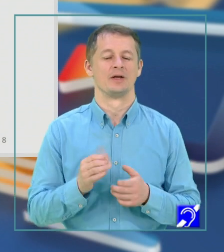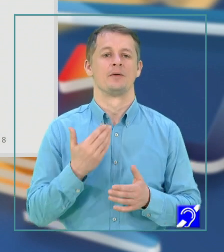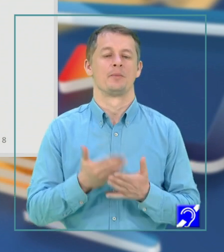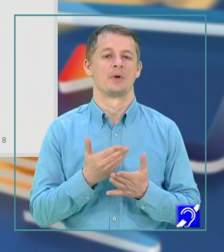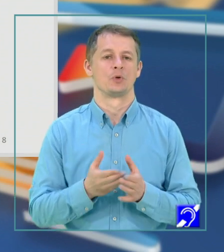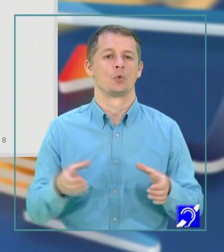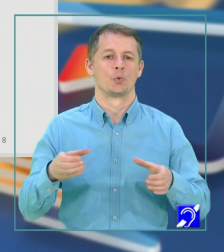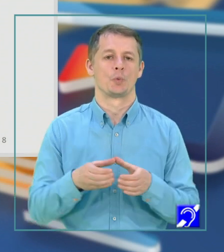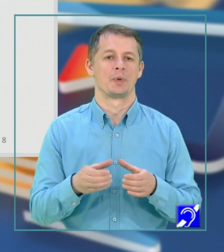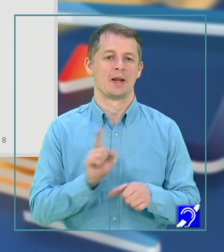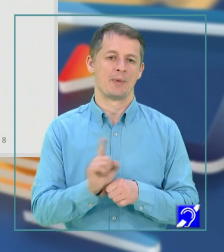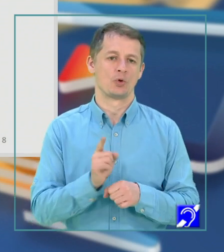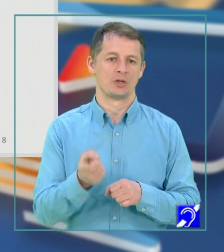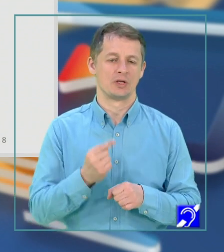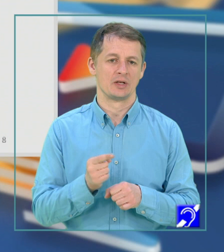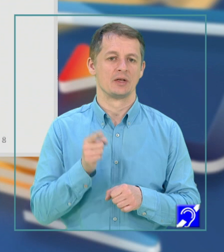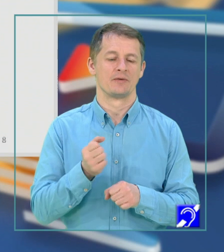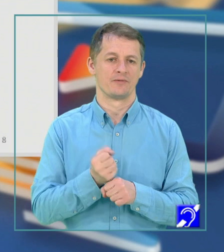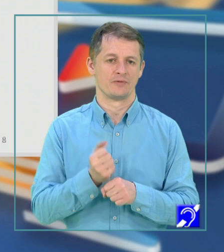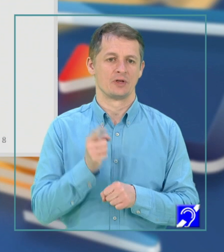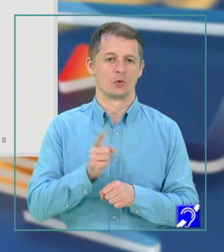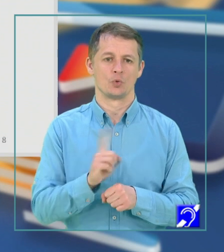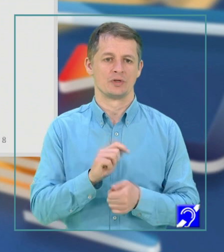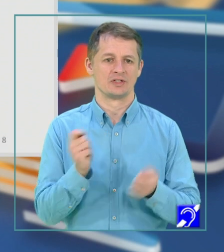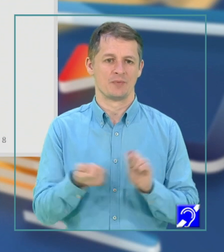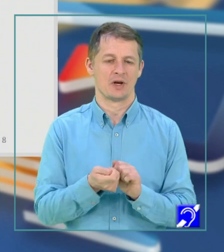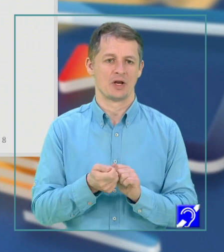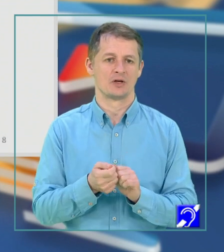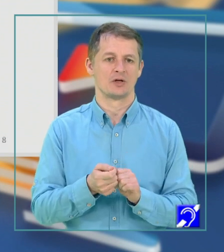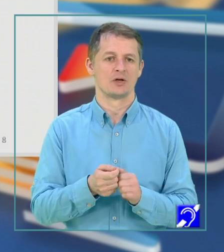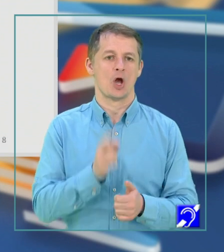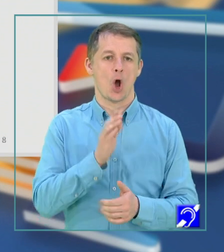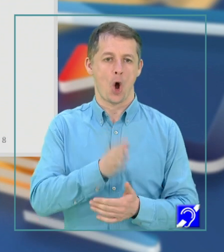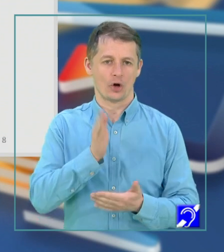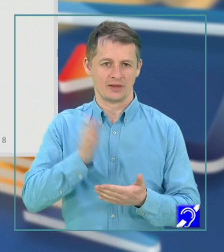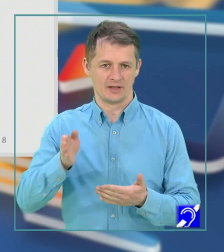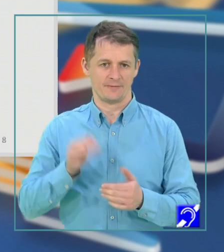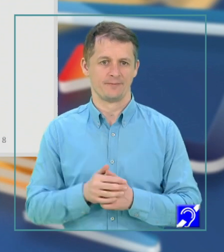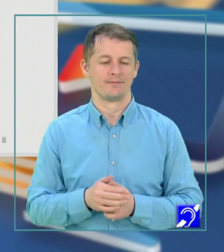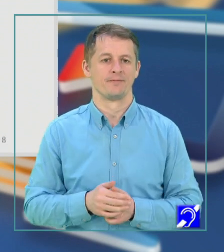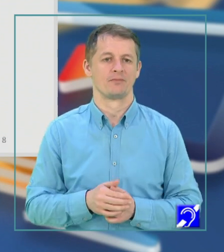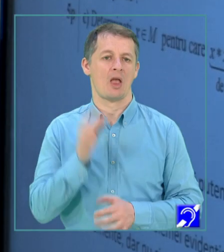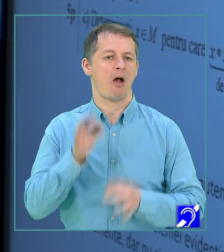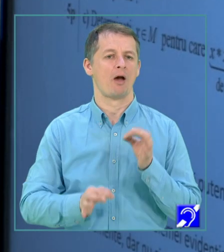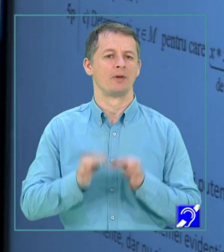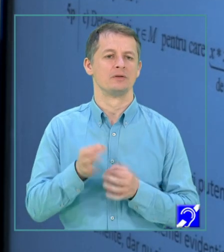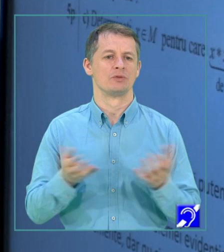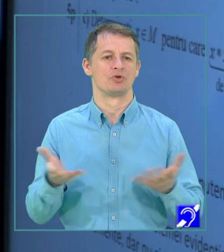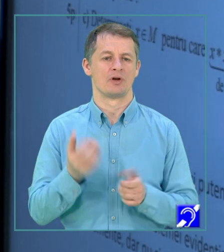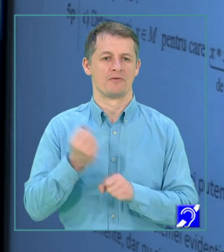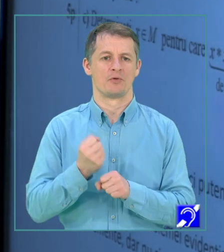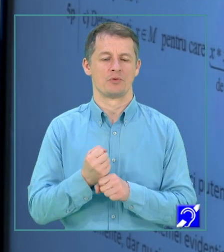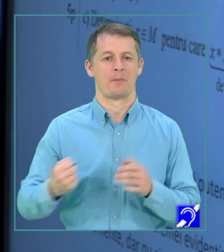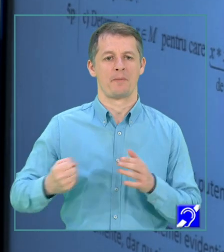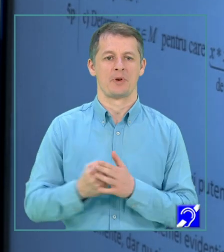gruparea elementelor din compunere, nu și schimbarea ordinii acestor elemente. Analizând puțin ceea ce am realizat